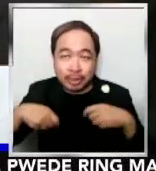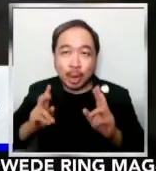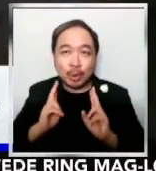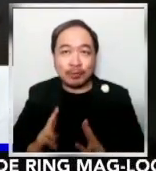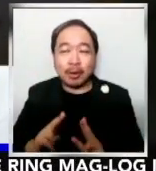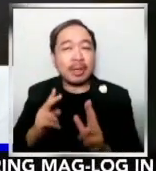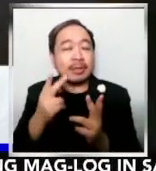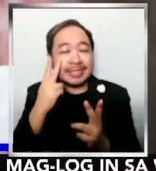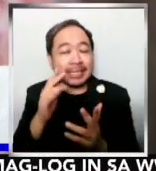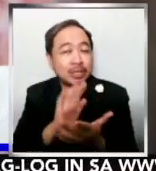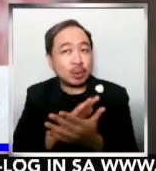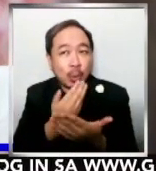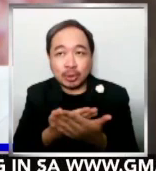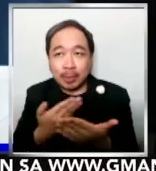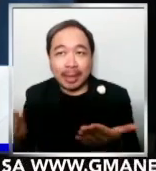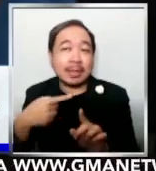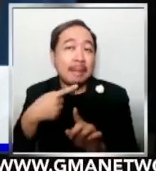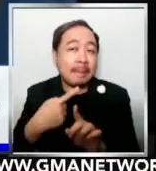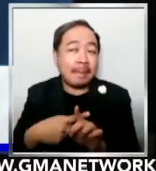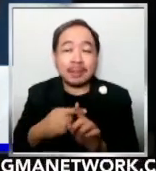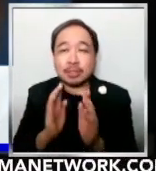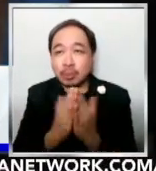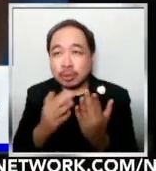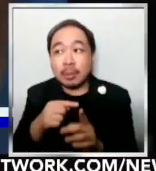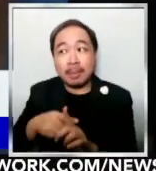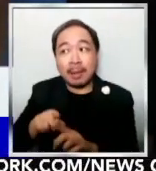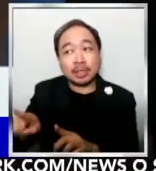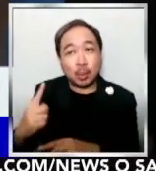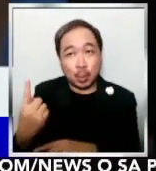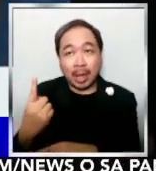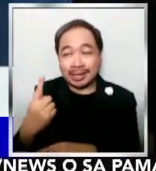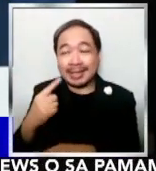Jet, nag-e-ensayo na rin sa pagsusulat. Masaya po ako.